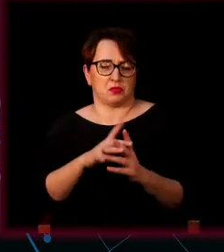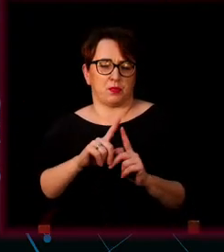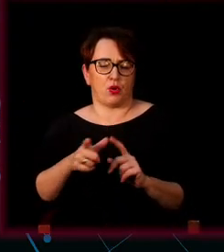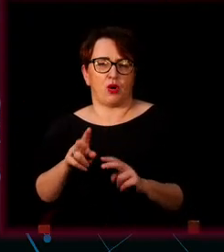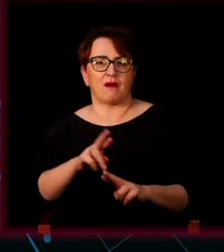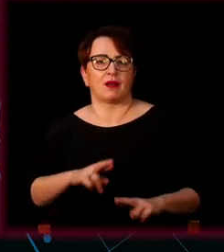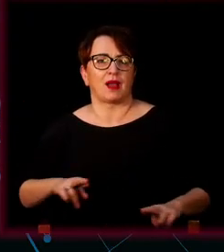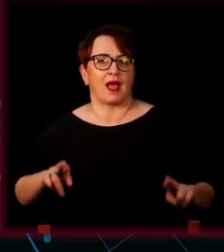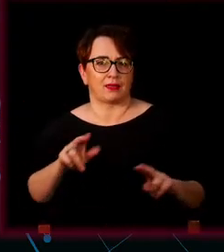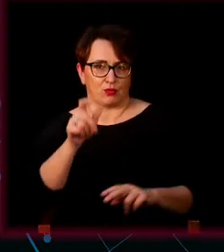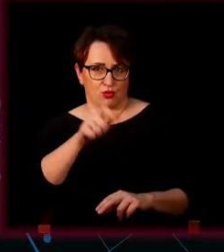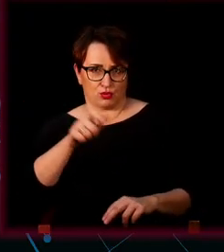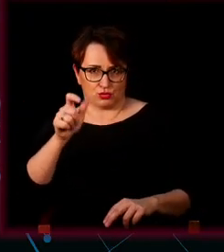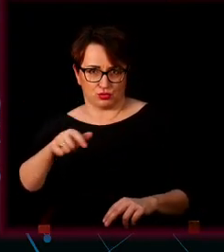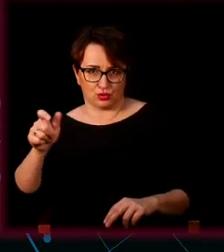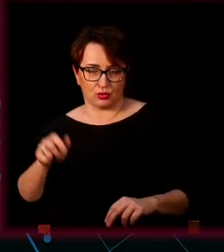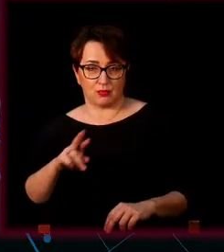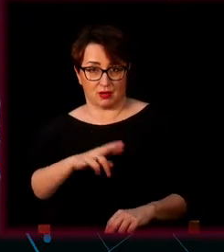i tam też on